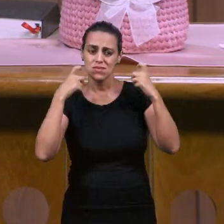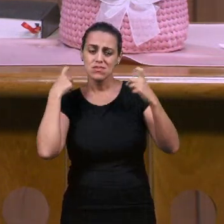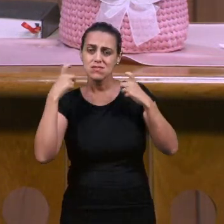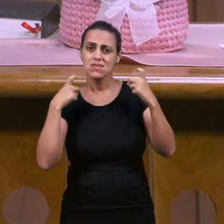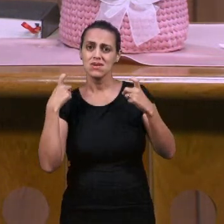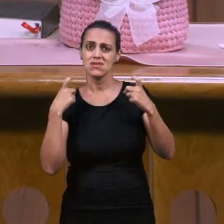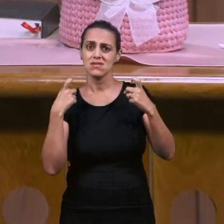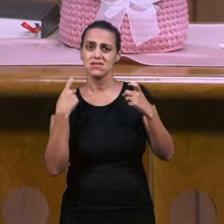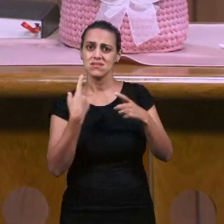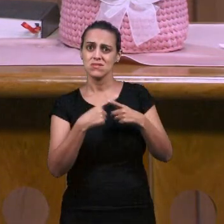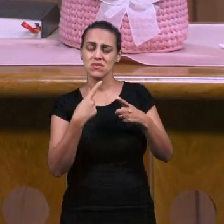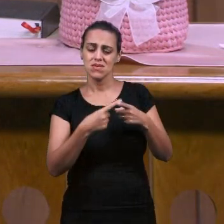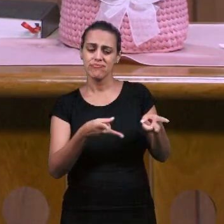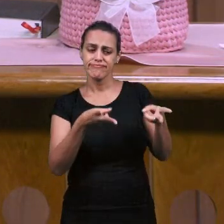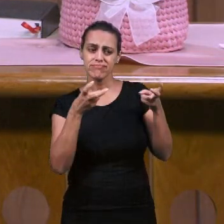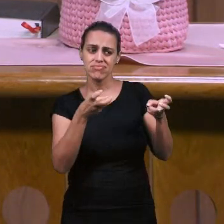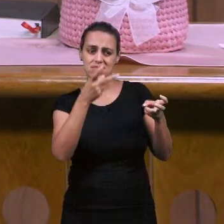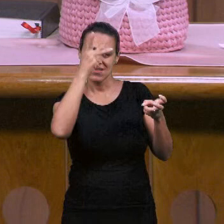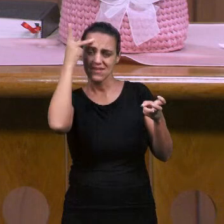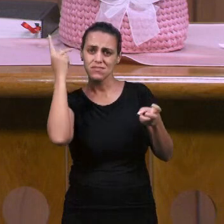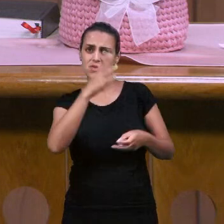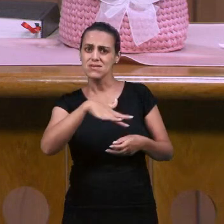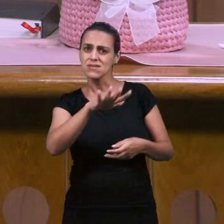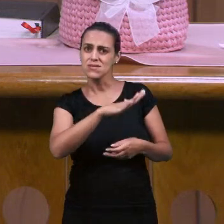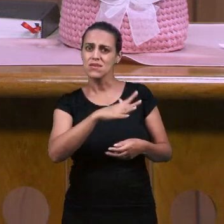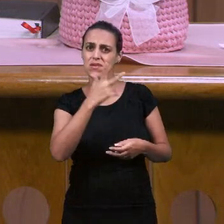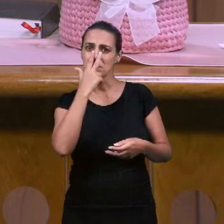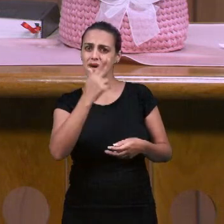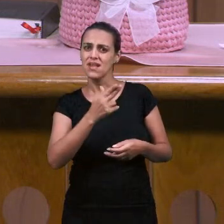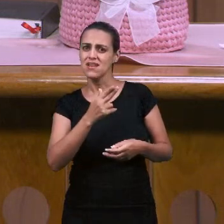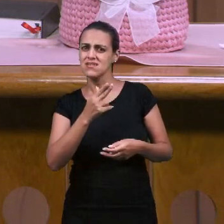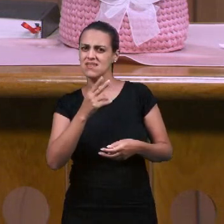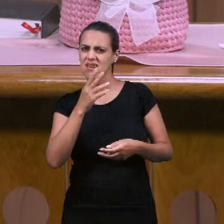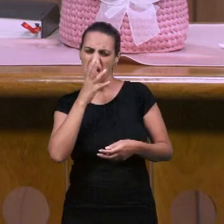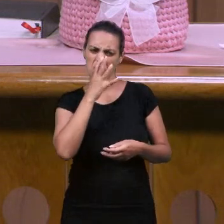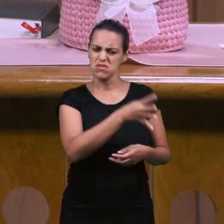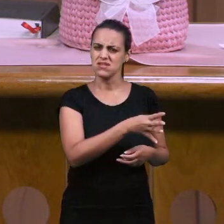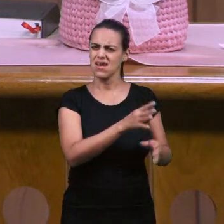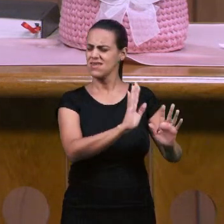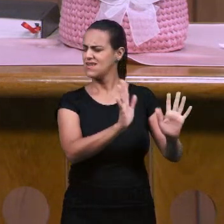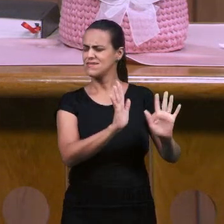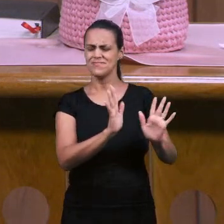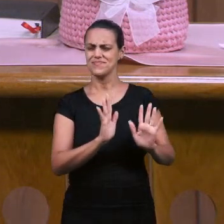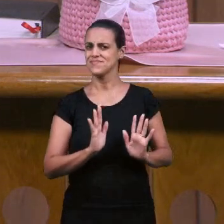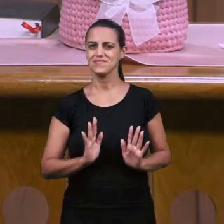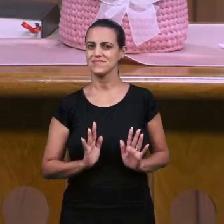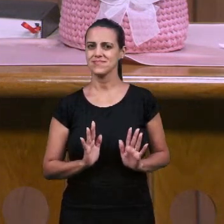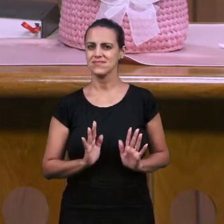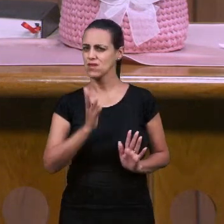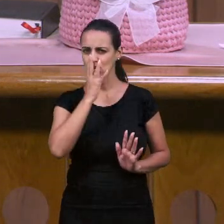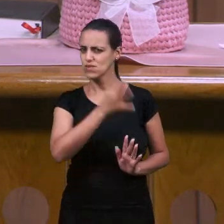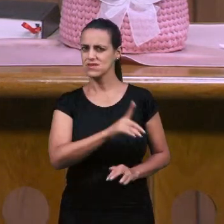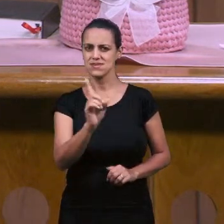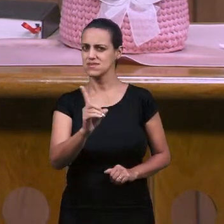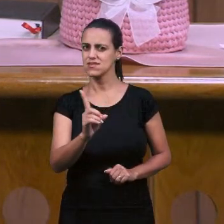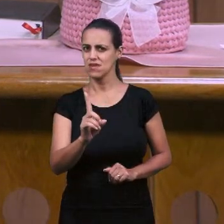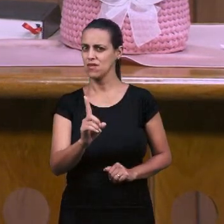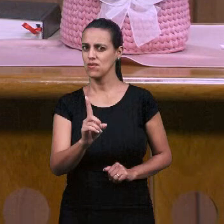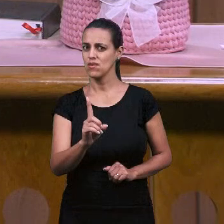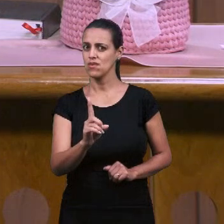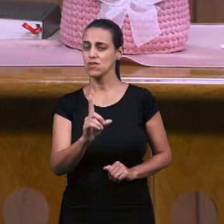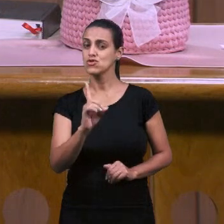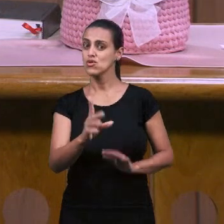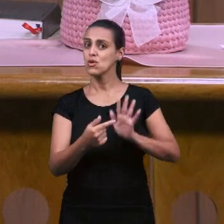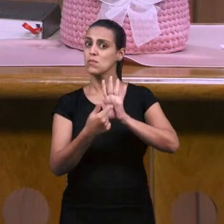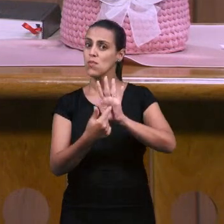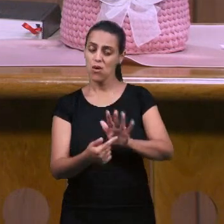ne voulons pas que quelqu'un soit accusé. Ce n'est pas un problème d'accusation. Nous sommes en train de dire